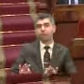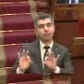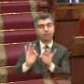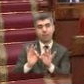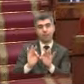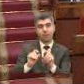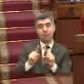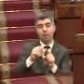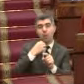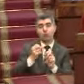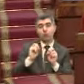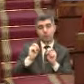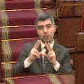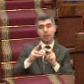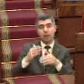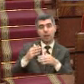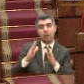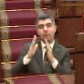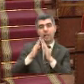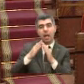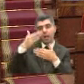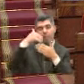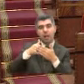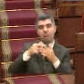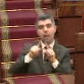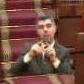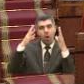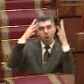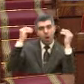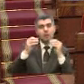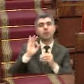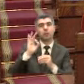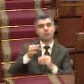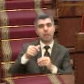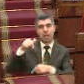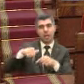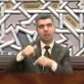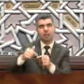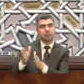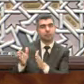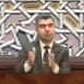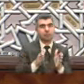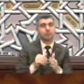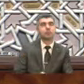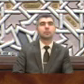أمستردام، نتمنى أن تفتتحها قريبا. سيدة الوزيرة، نتمنى سيد النائب، هل من تعقيب